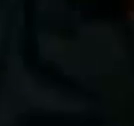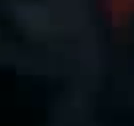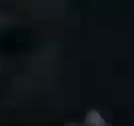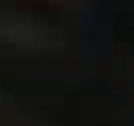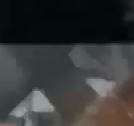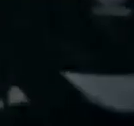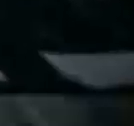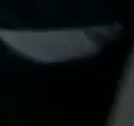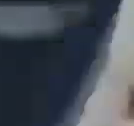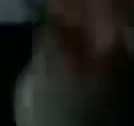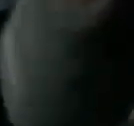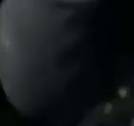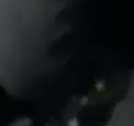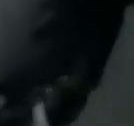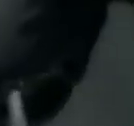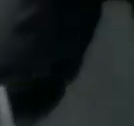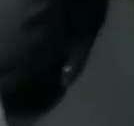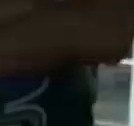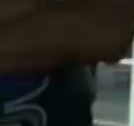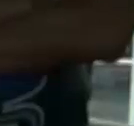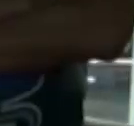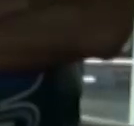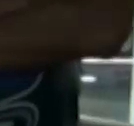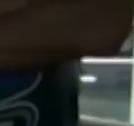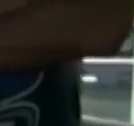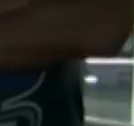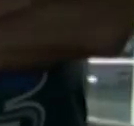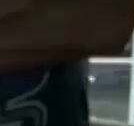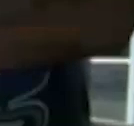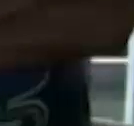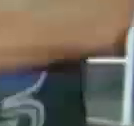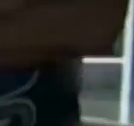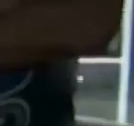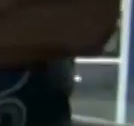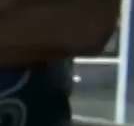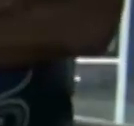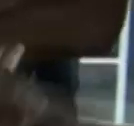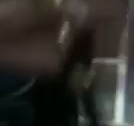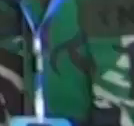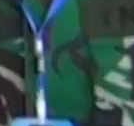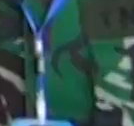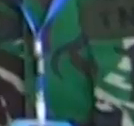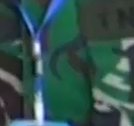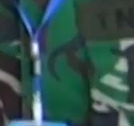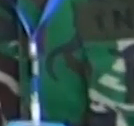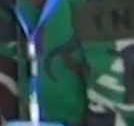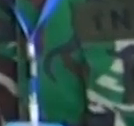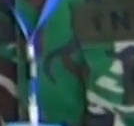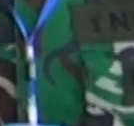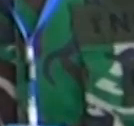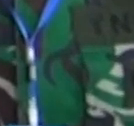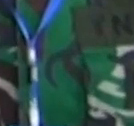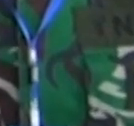tempat perbelanjaan dibawa ke Mapolresta Kota Malang untuk dimintai keterangan dan membuat perjanjian agar tidak mengulangi. Kami